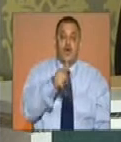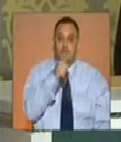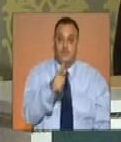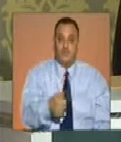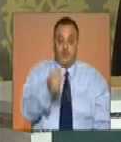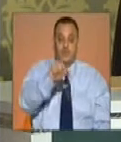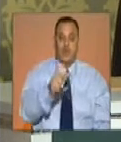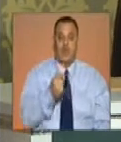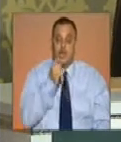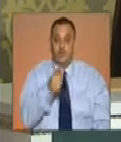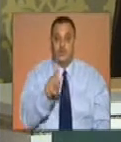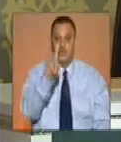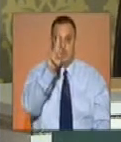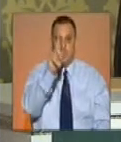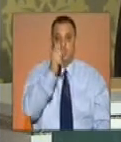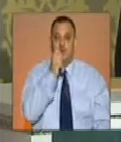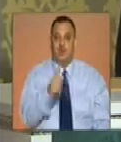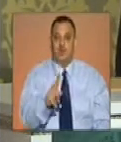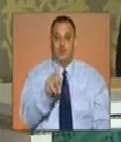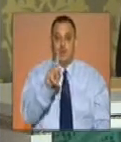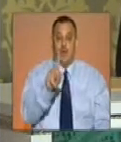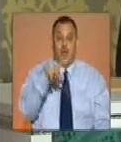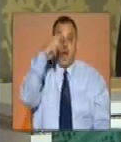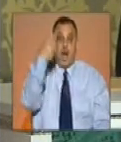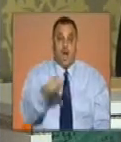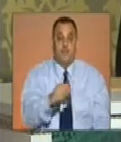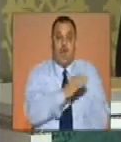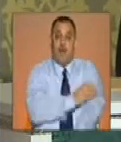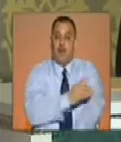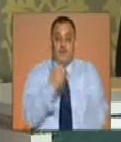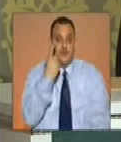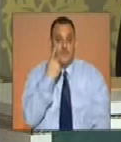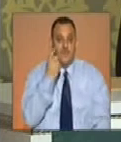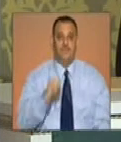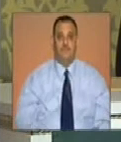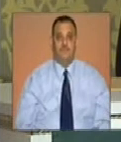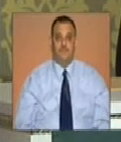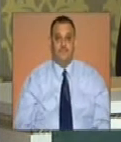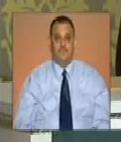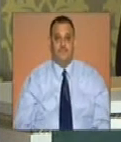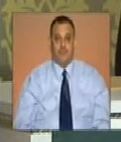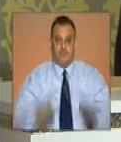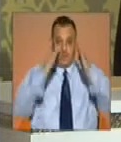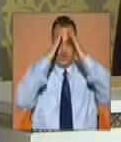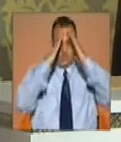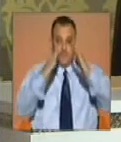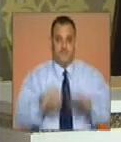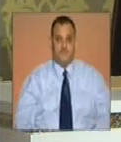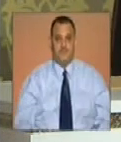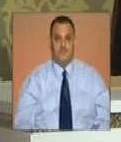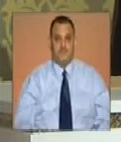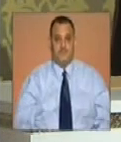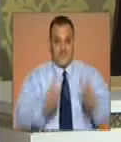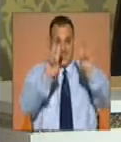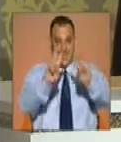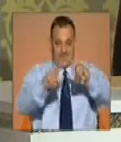طيب أخت ميثة أبشر إذا اسم ملاك حرام أو حلال. أبشر إن شاء الله أبشر. شكرا لك يا سيدي. يا مرحبا. طيب بعد